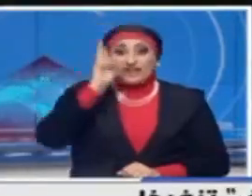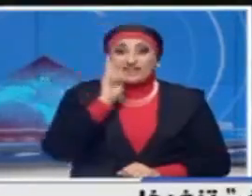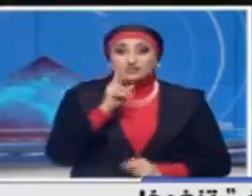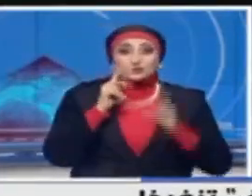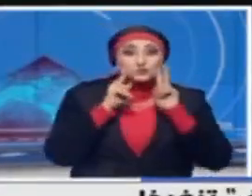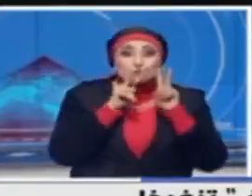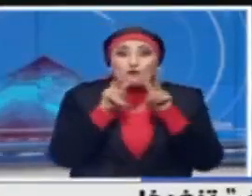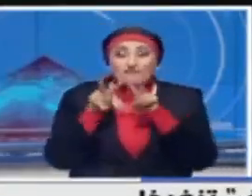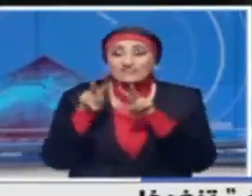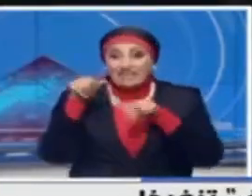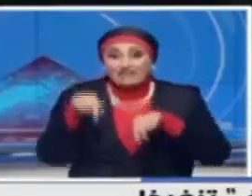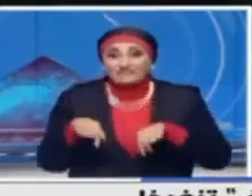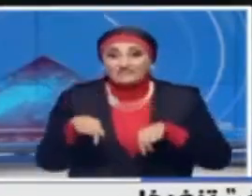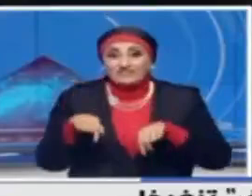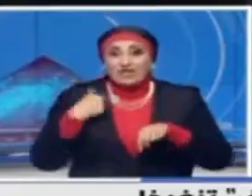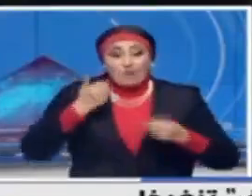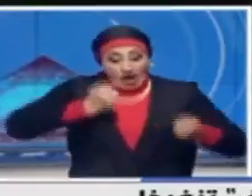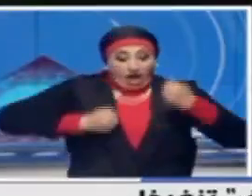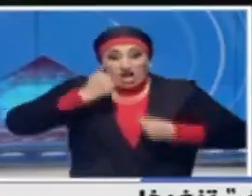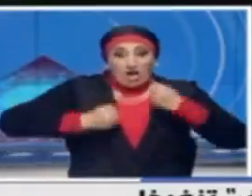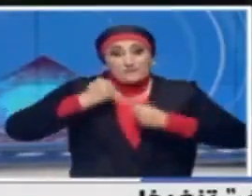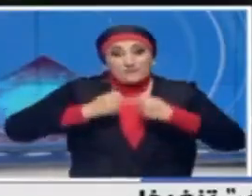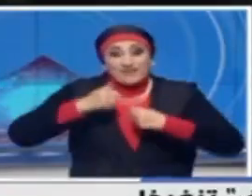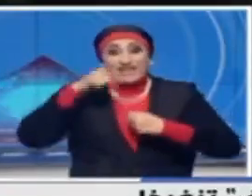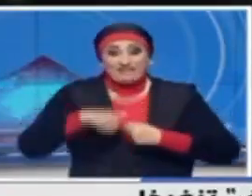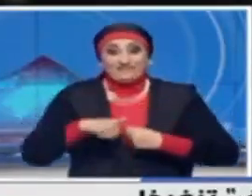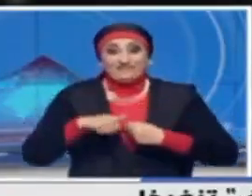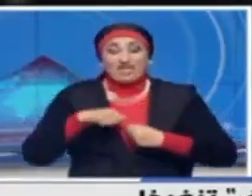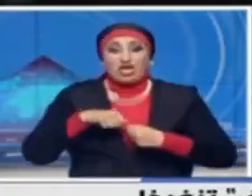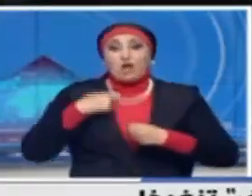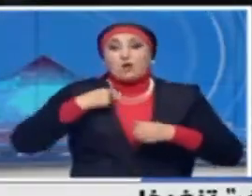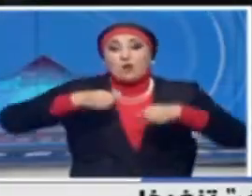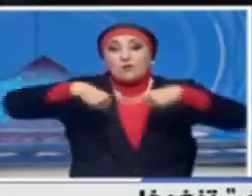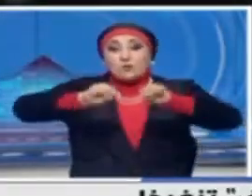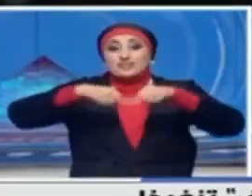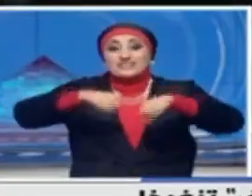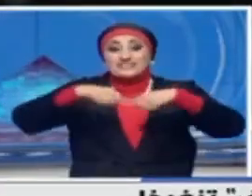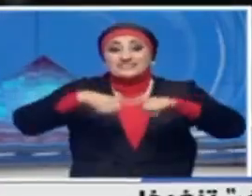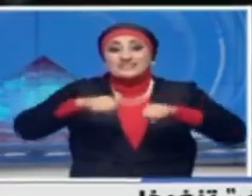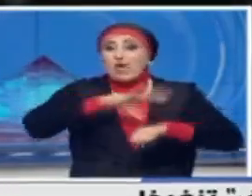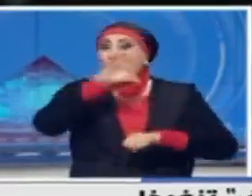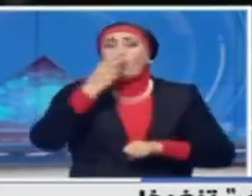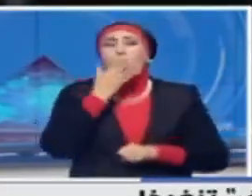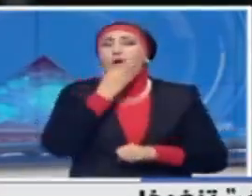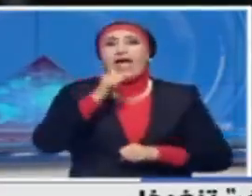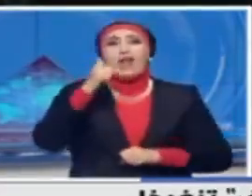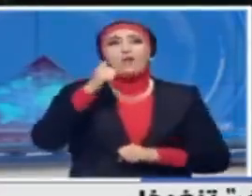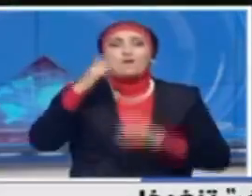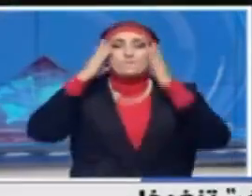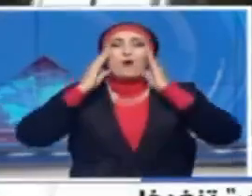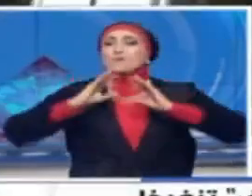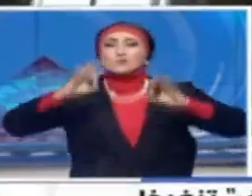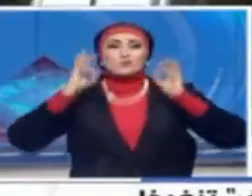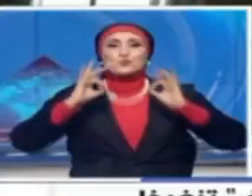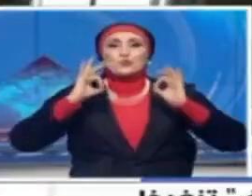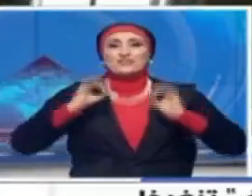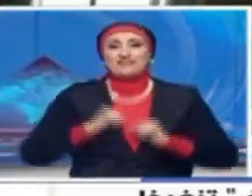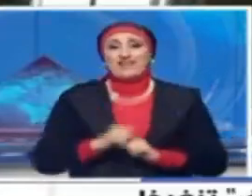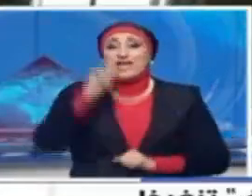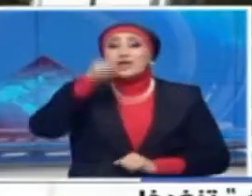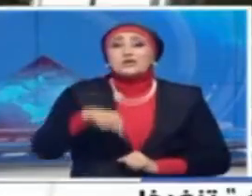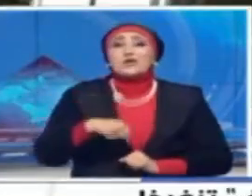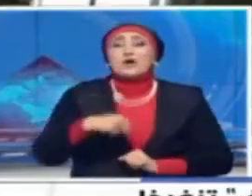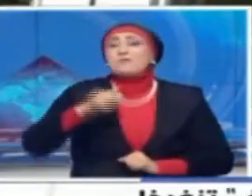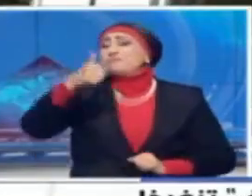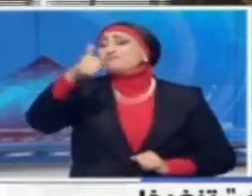فيه وخدت العربية بالتفاك، كل جميل جدا، مبسوطة جدا. النهاردة يوم جميل